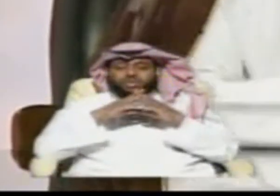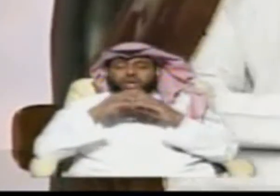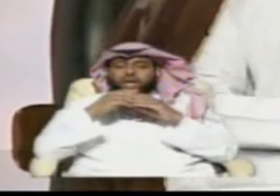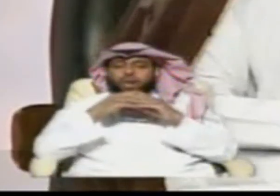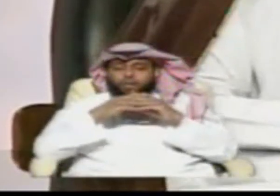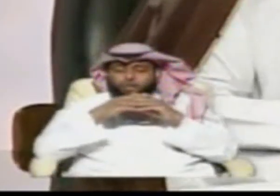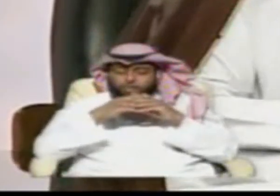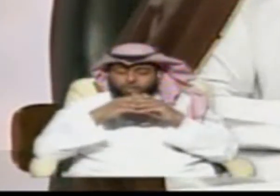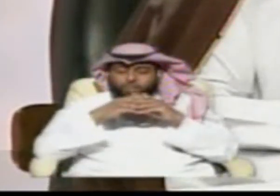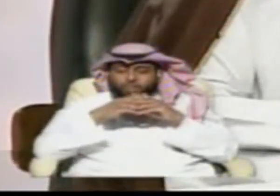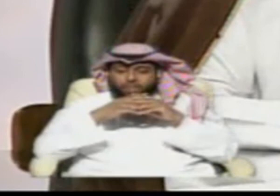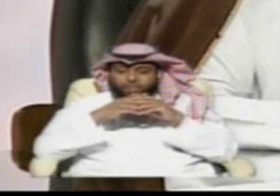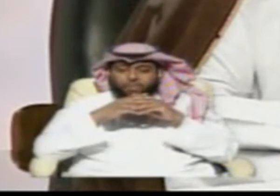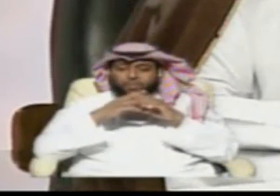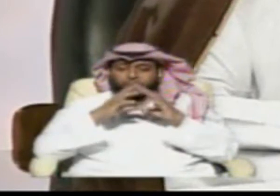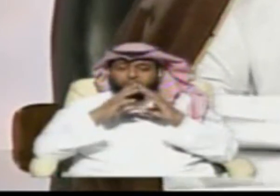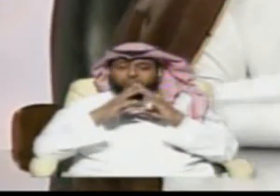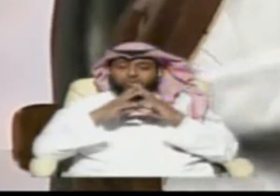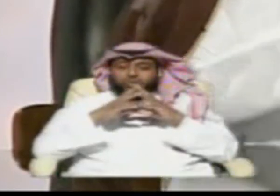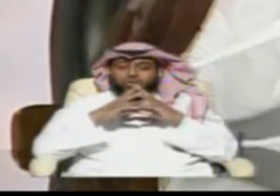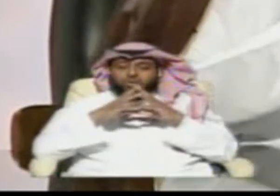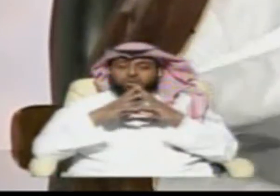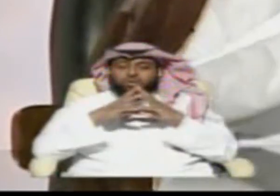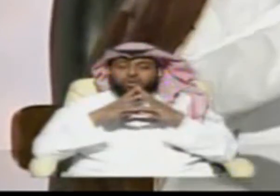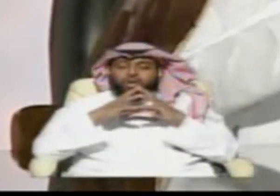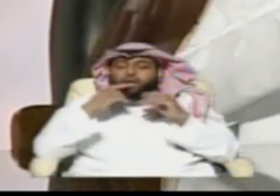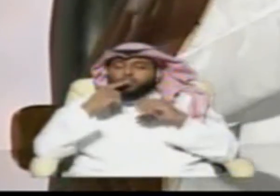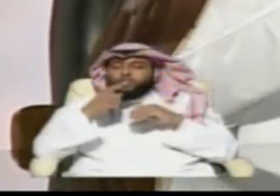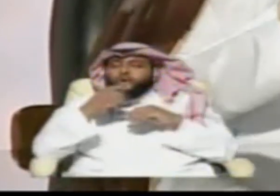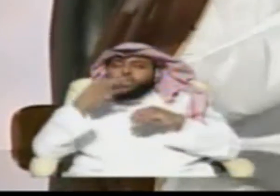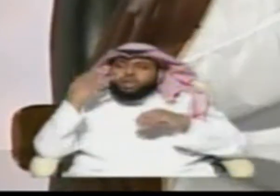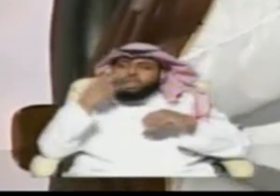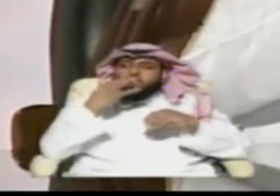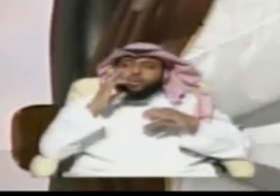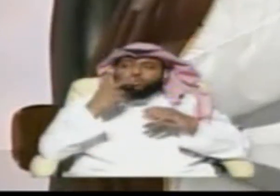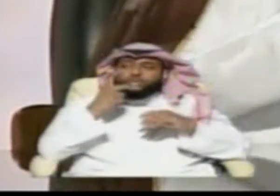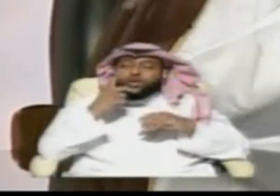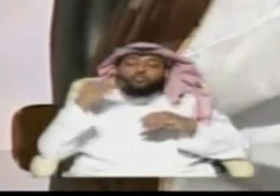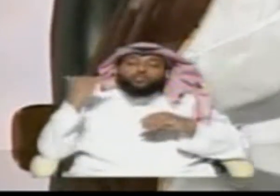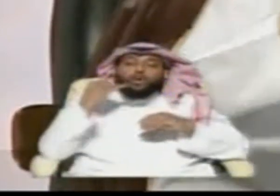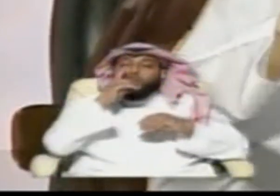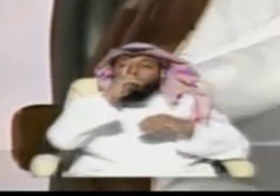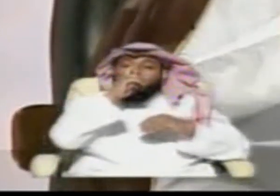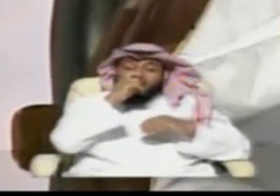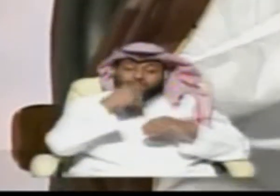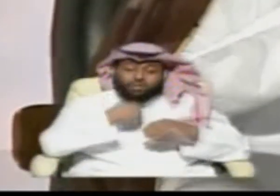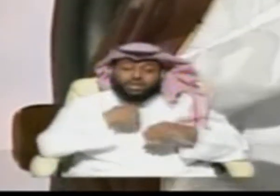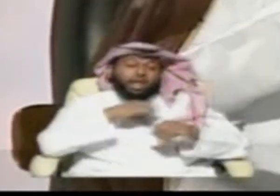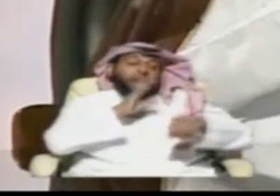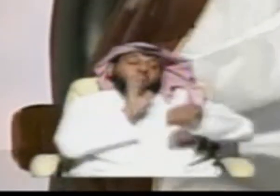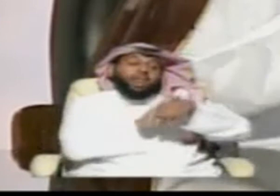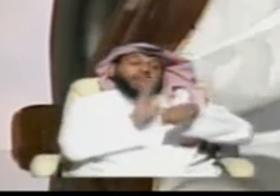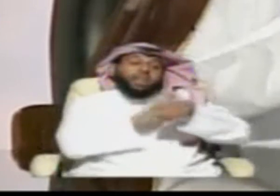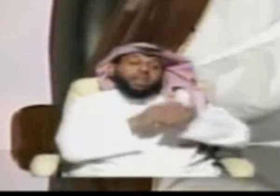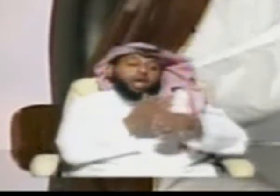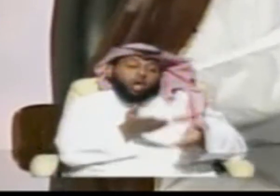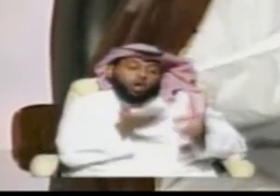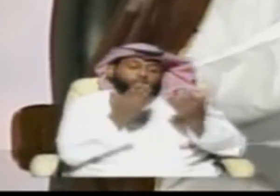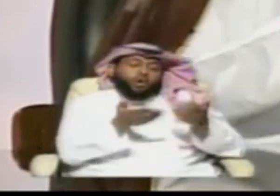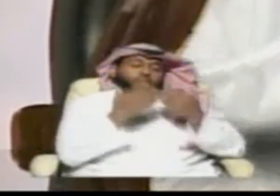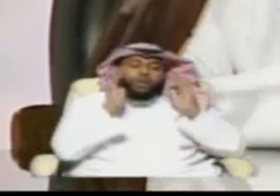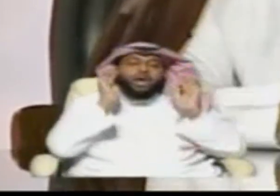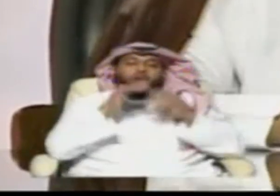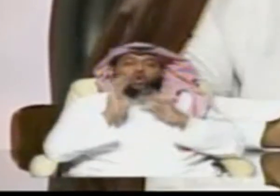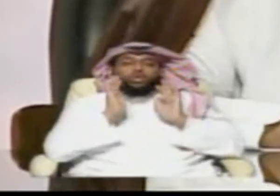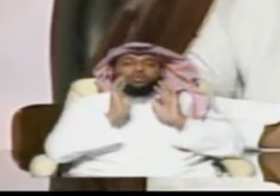رغبة في قناعة الآخر وامتثاله، إنما الكلام على القدر الواجب، الحد الأدنى الذي تبرأ به الذمة، الذي تحقق به قوله